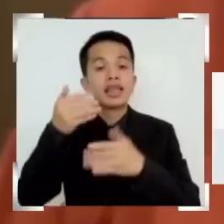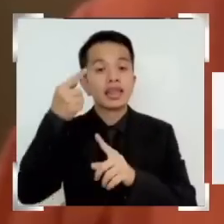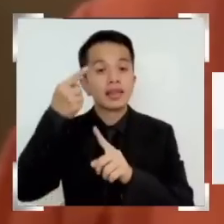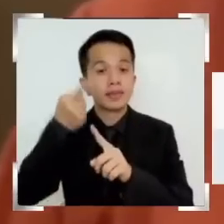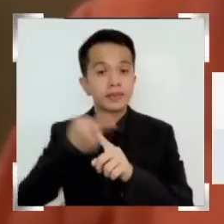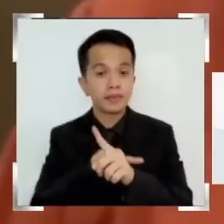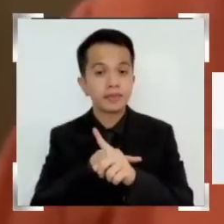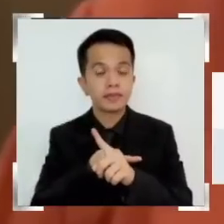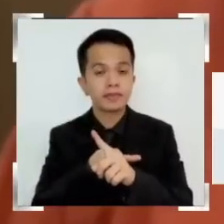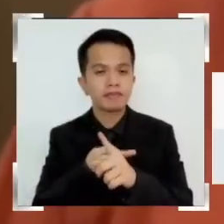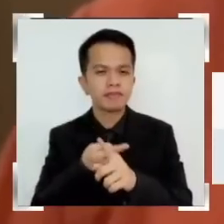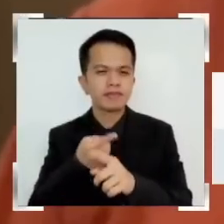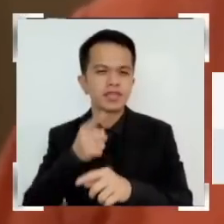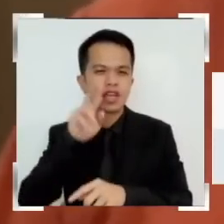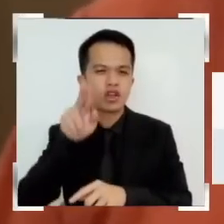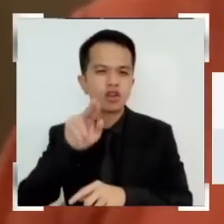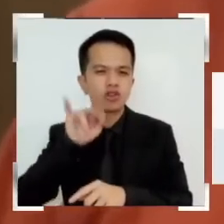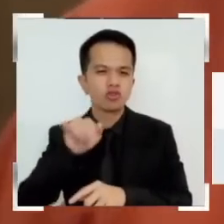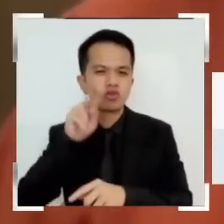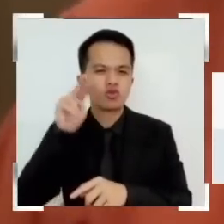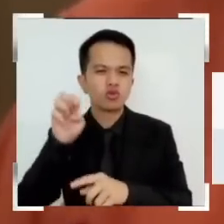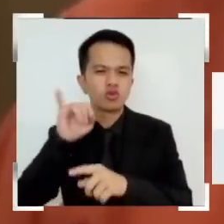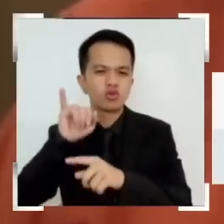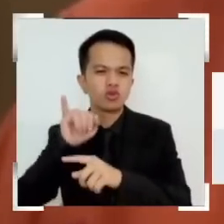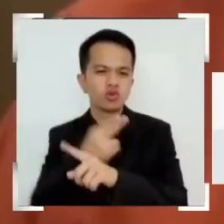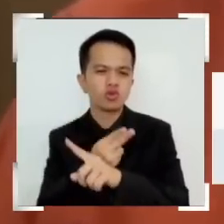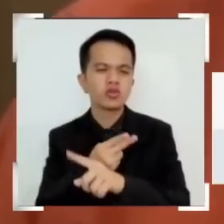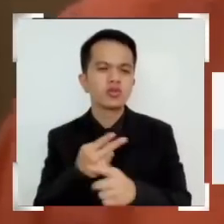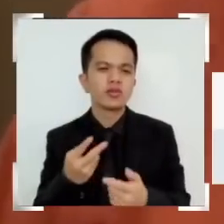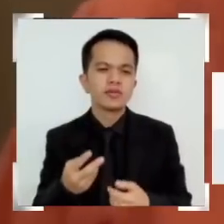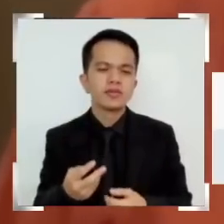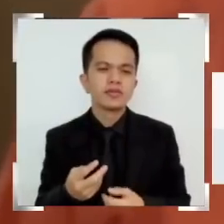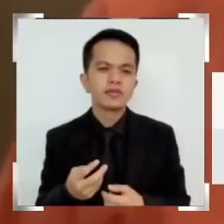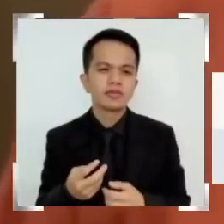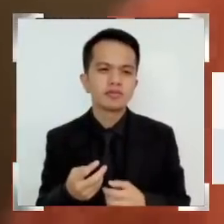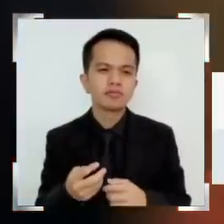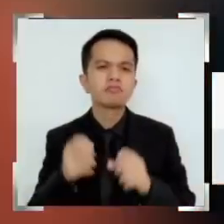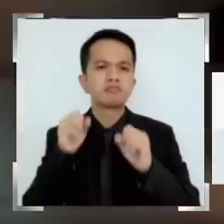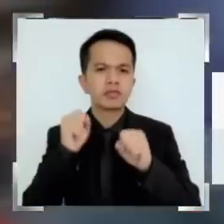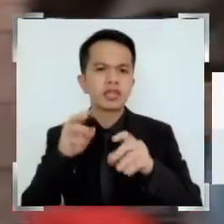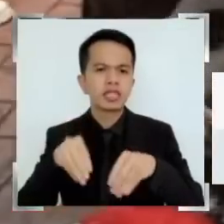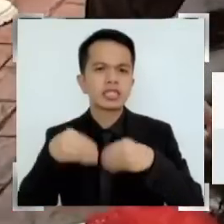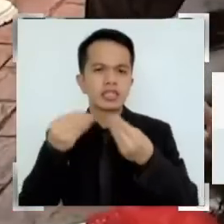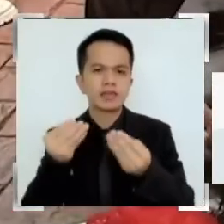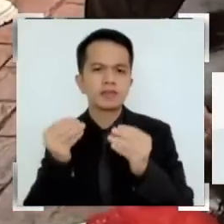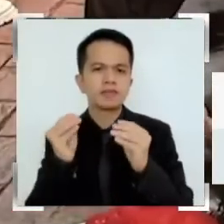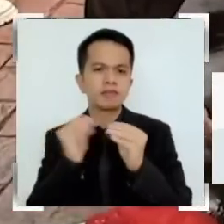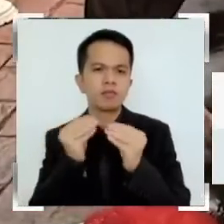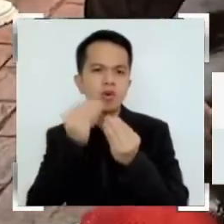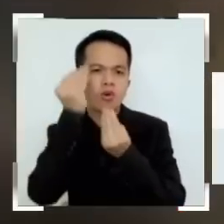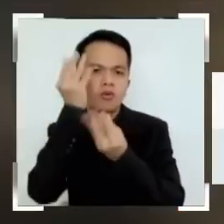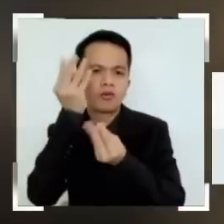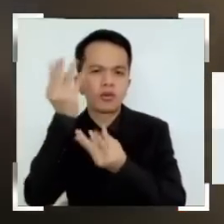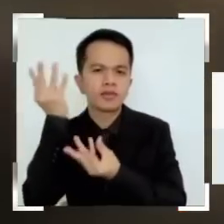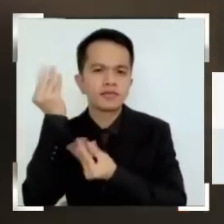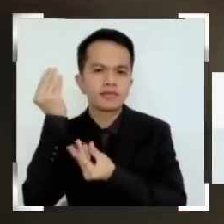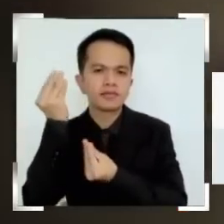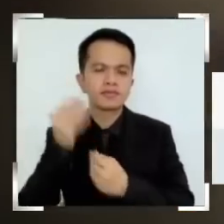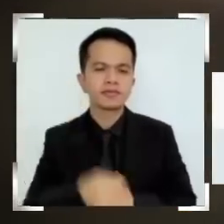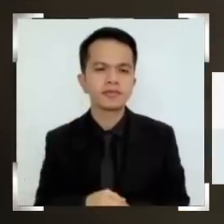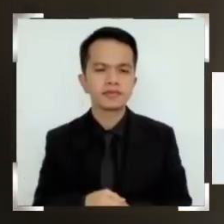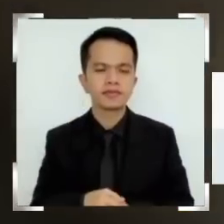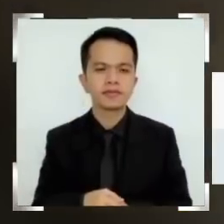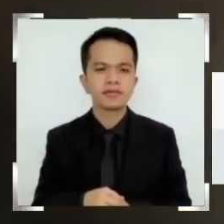is June, they may be able to give us more details. Mahigit 12,000 ang isinumiting